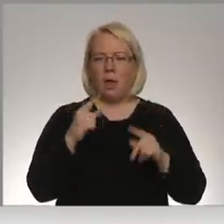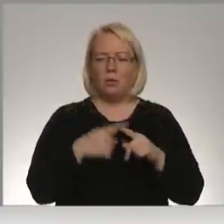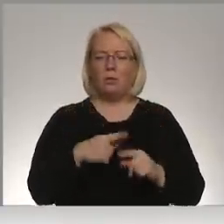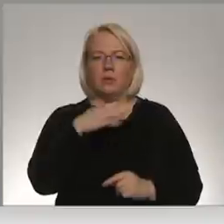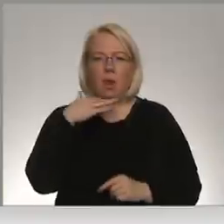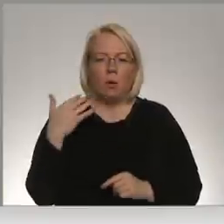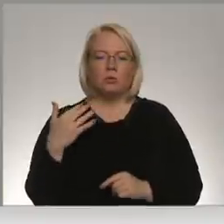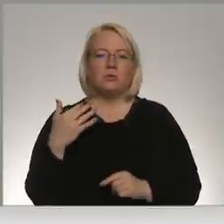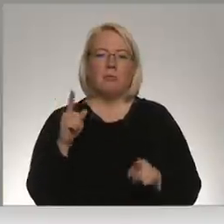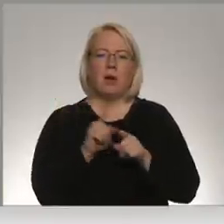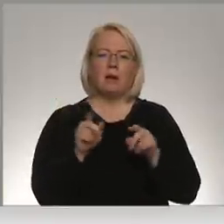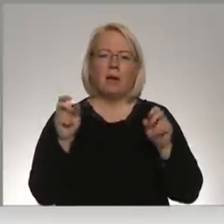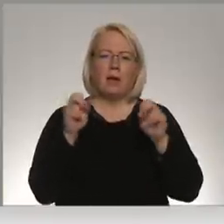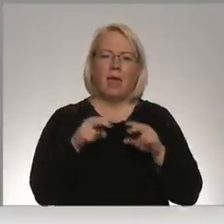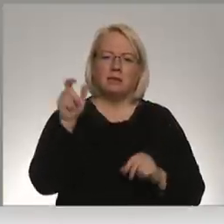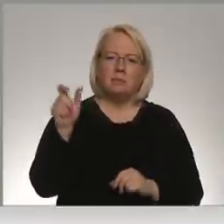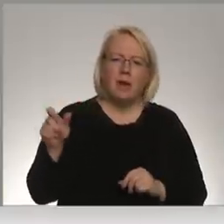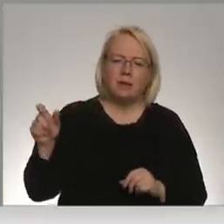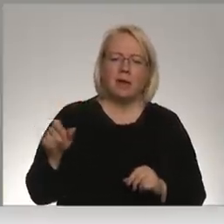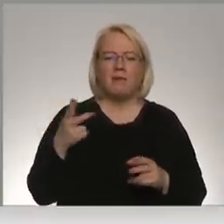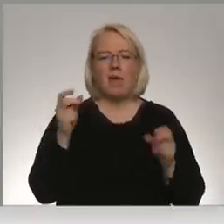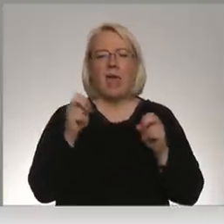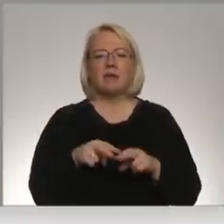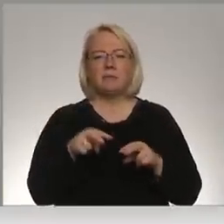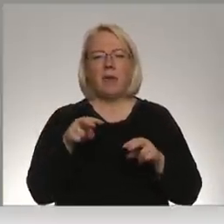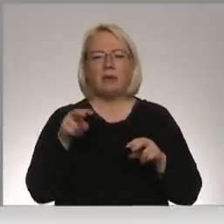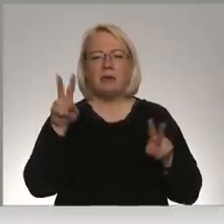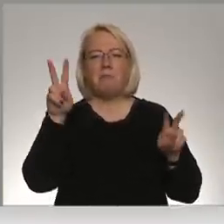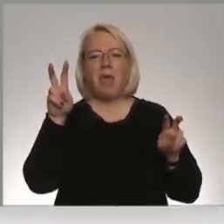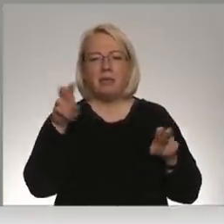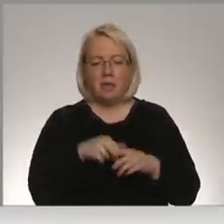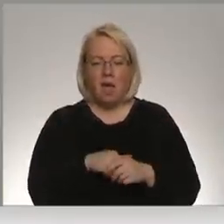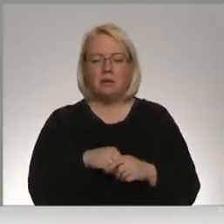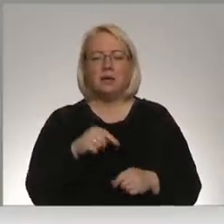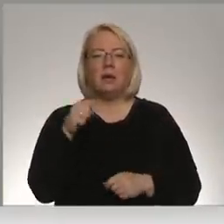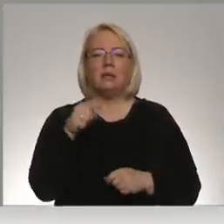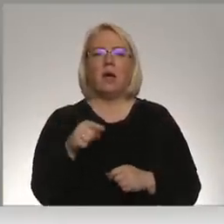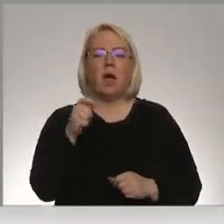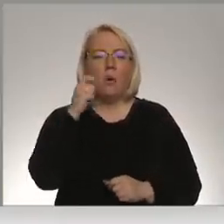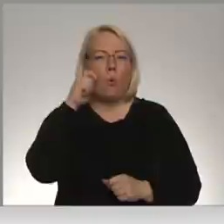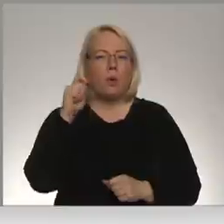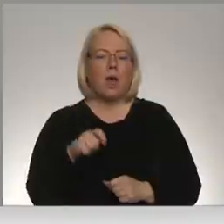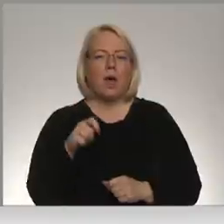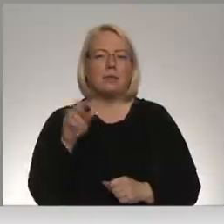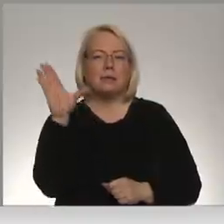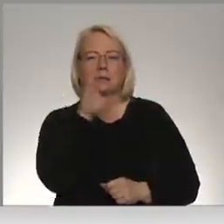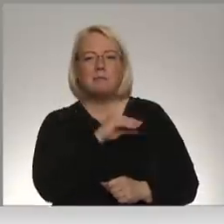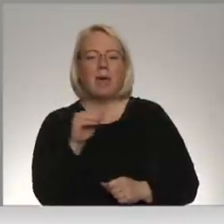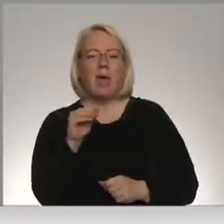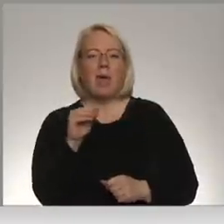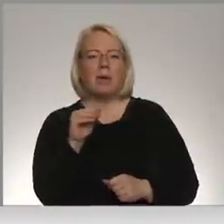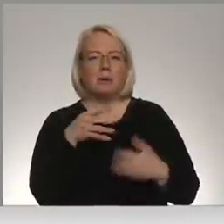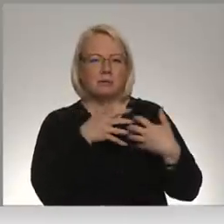tiem, nu jā, ekspertiem vai ekspertiem pēdiņās par izbrīnu šī Ukraiņa spēja turēties pretī, liekot